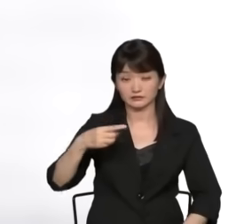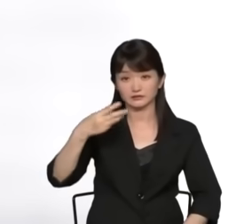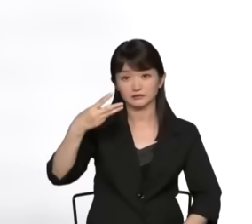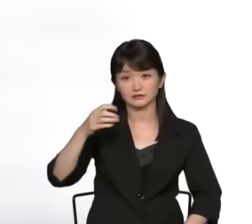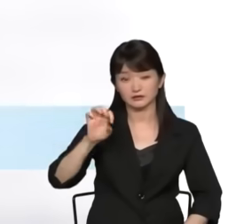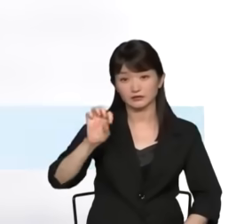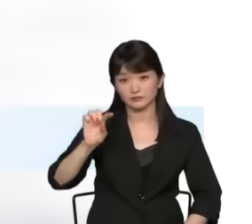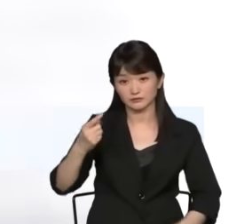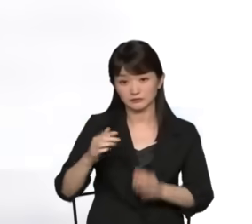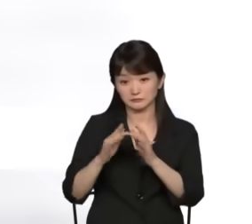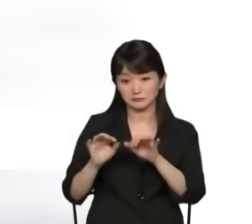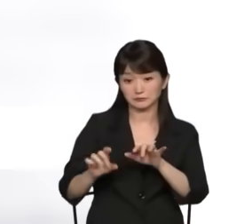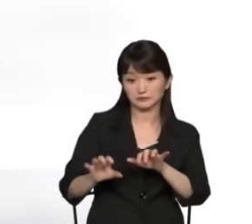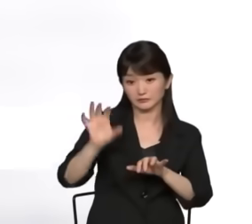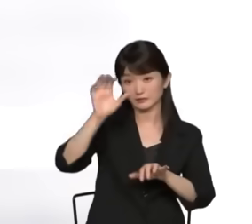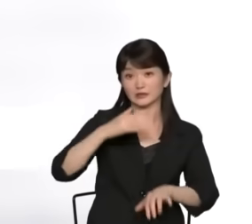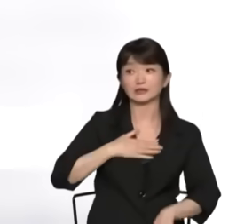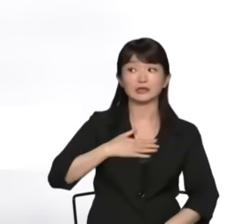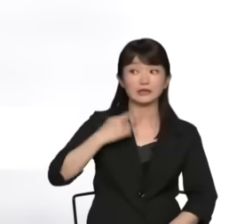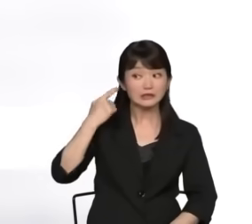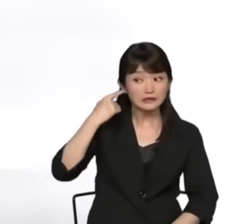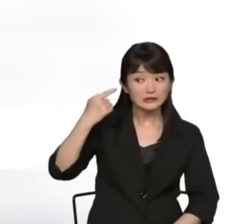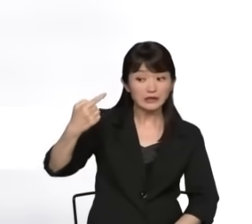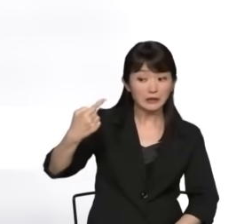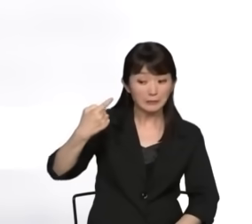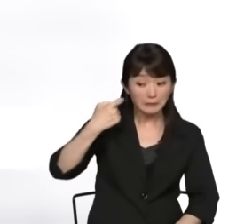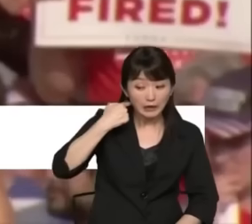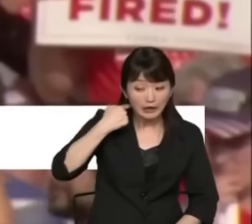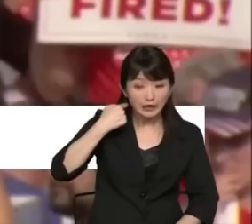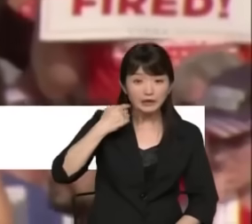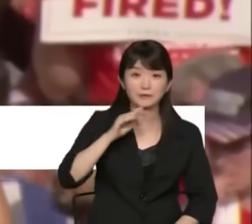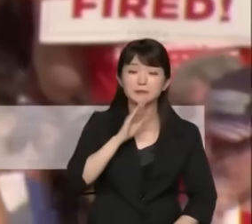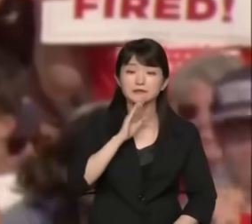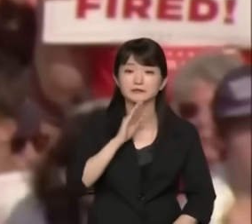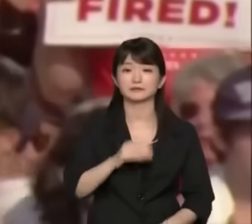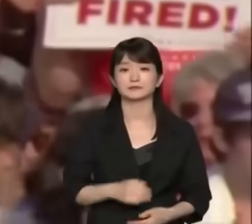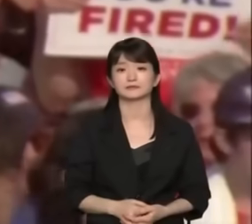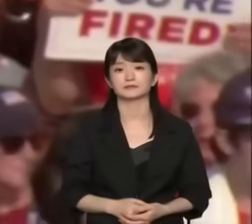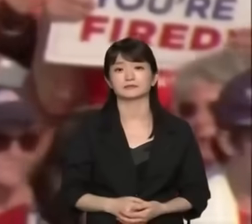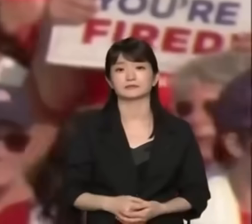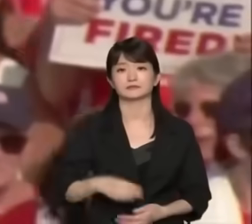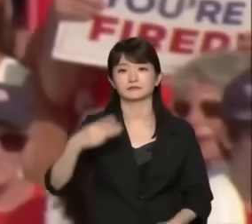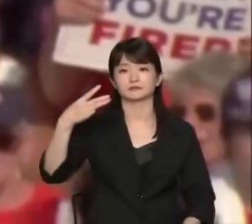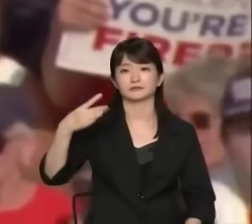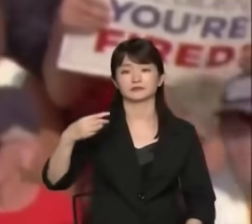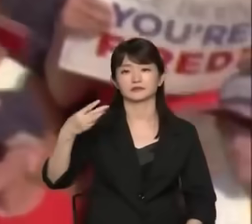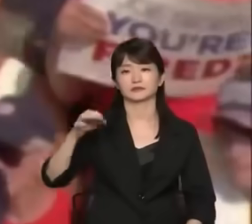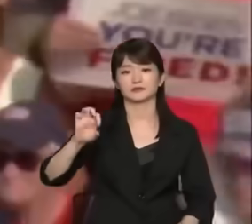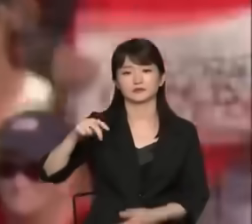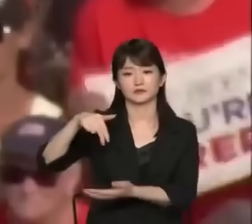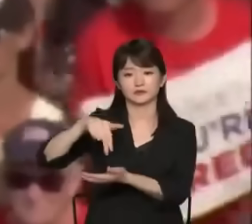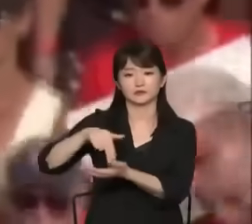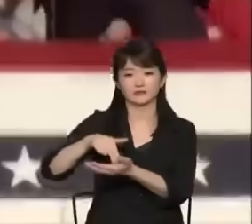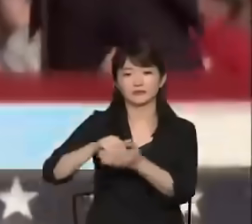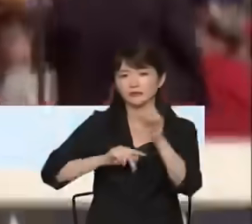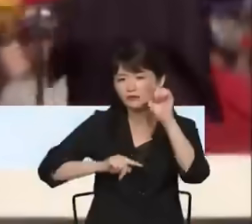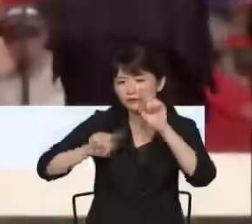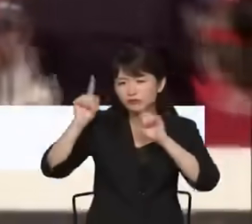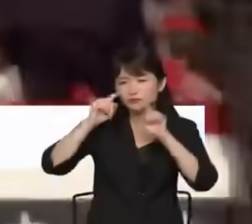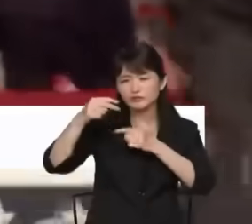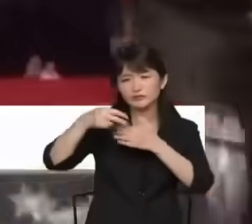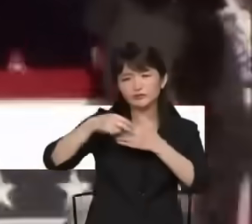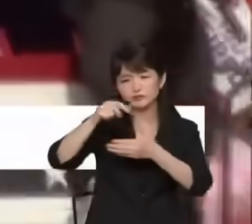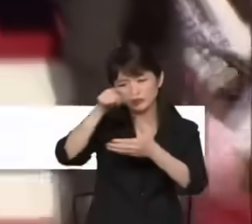대통령은 소셜 미디어에 내 귀는 총알에 맞았다고 반박했습니다. 하지만 트럼프 측은 부상에 대한 공식 의료 기록을